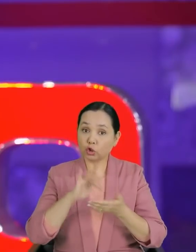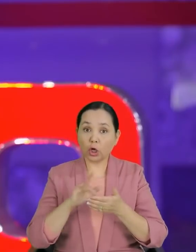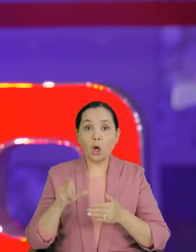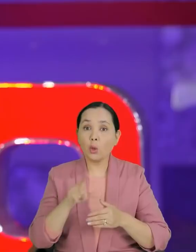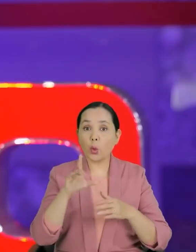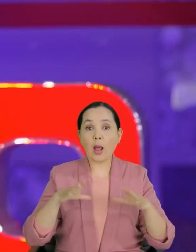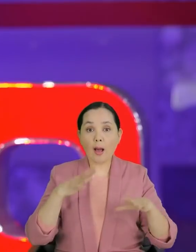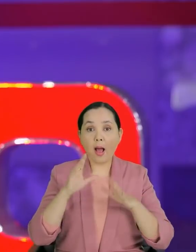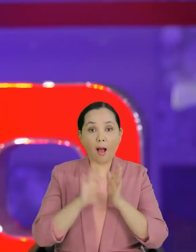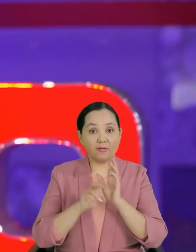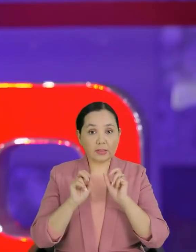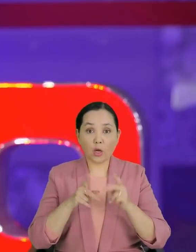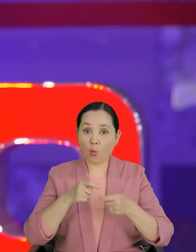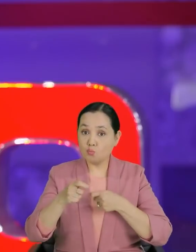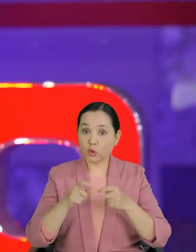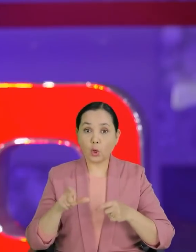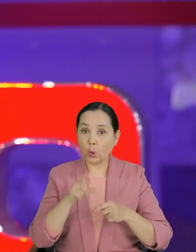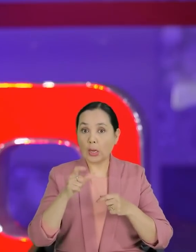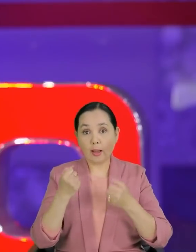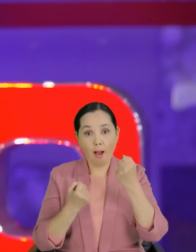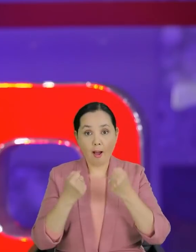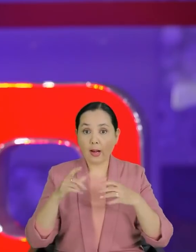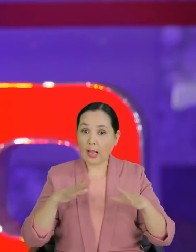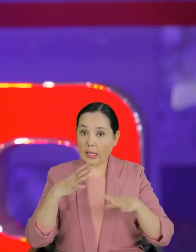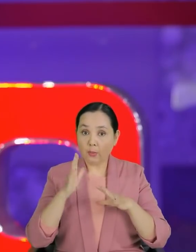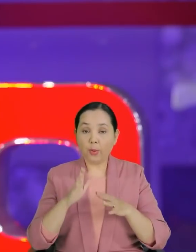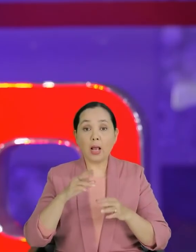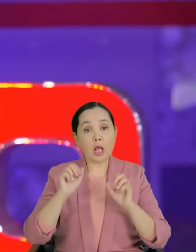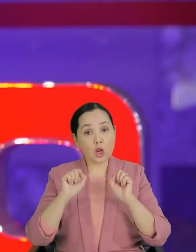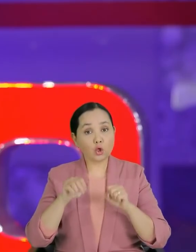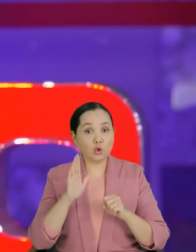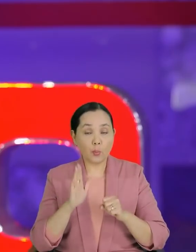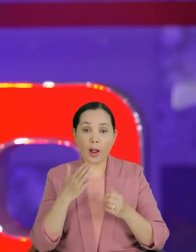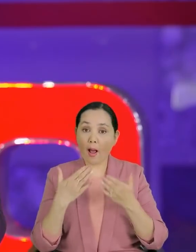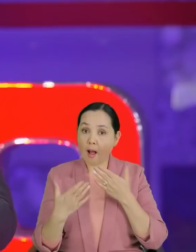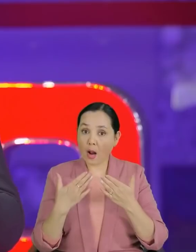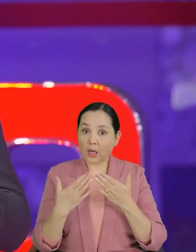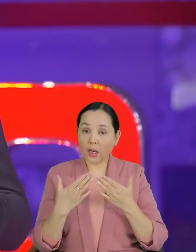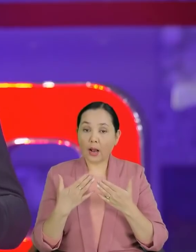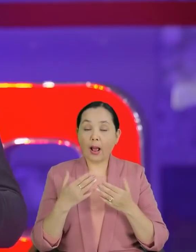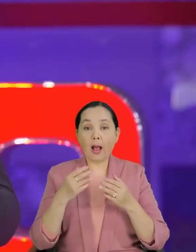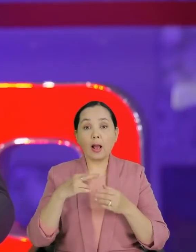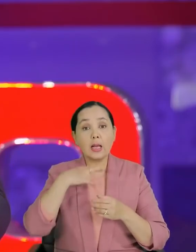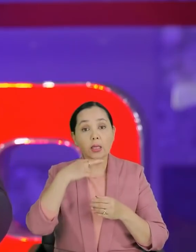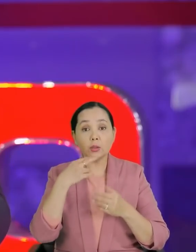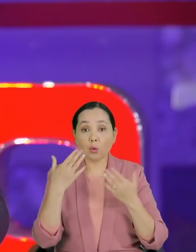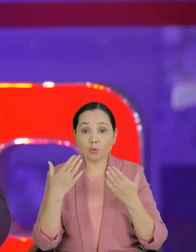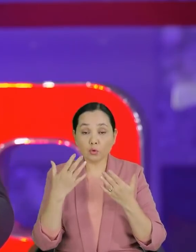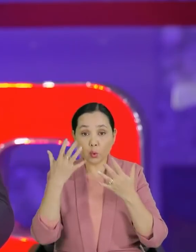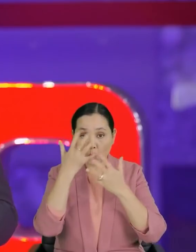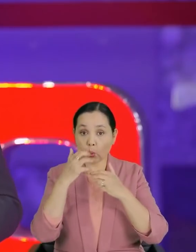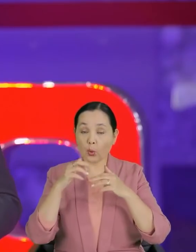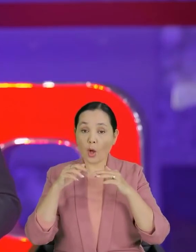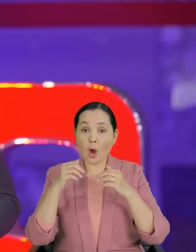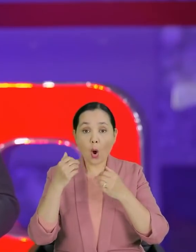yo'l harakati xavfsizligi bosh boshqarmasi esa yo'llarda harakatlanayotganda iloji boricha agar ehtiyoj tug'ilmasa tunda